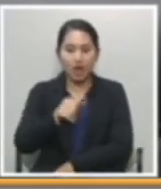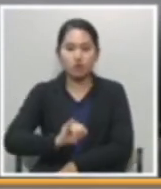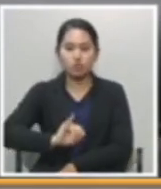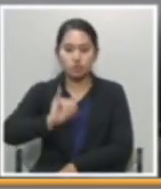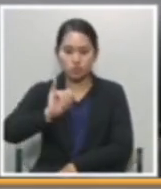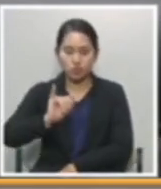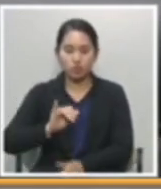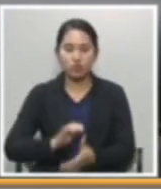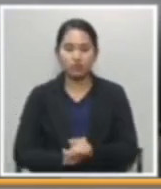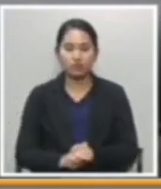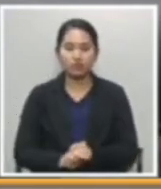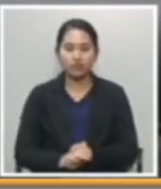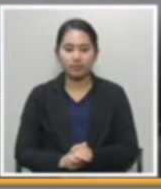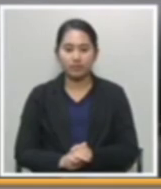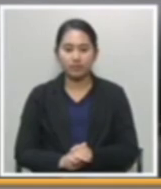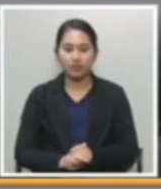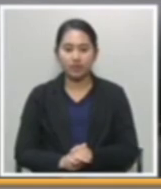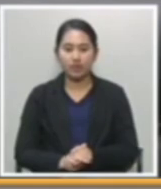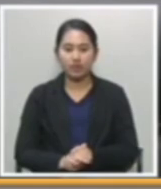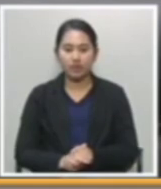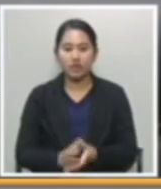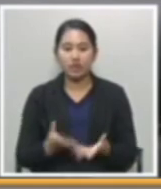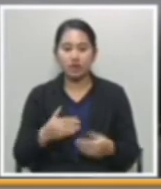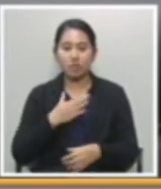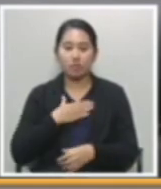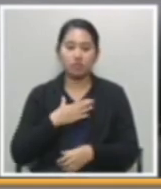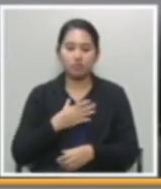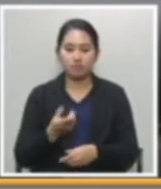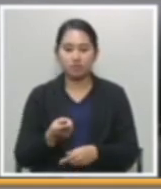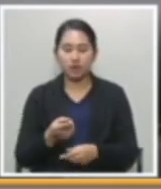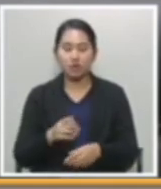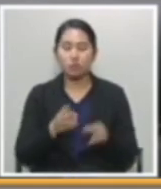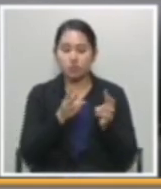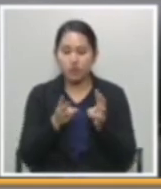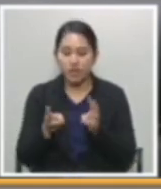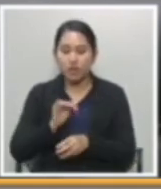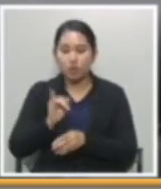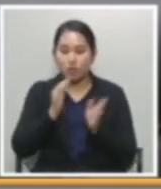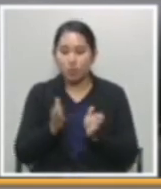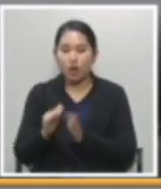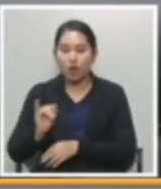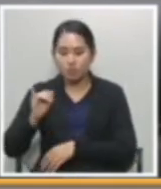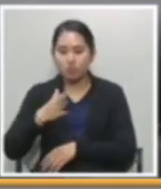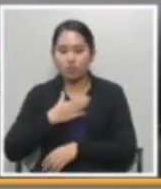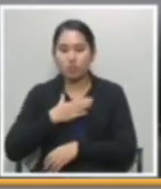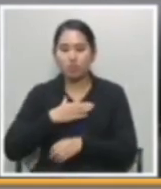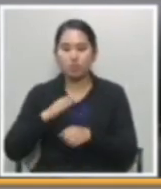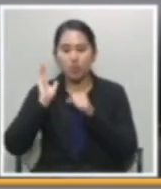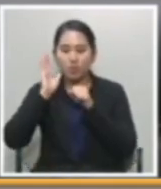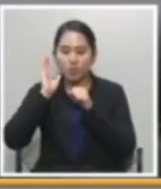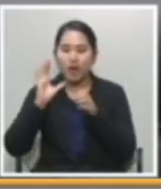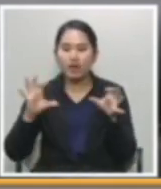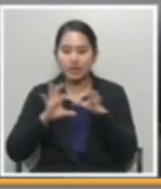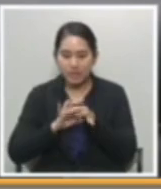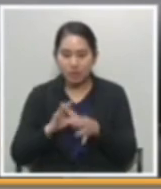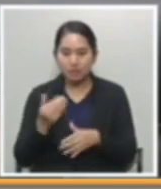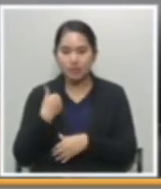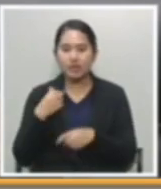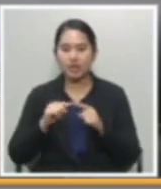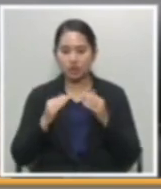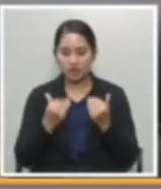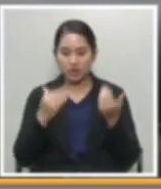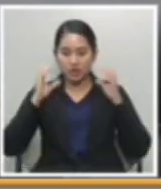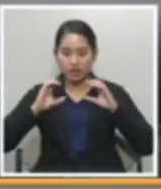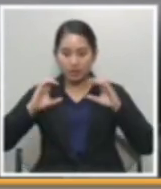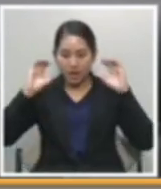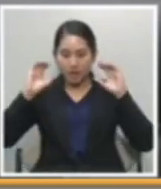อย่างนั้นรับได้ถ้าเป็นอย่างนั้นผมอภิปรายในเนื้อหาแน่นะครับแต่นี้อย่างที่ผมบอกนะว่ารัฐบาลมันไม่ชอบด้วยกฎหมายเพราะฉะนั้